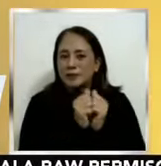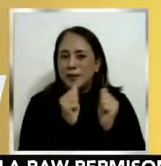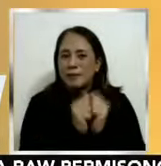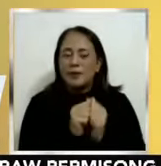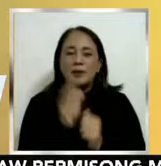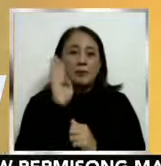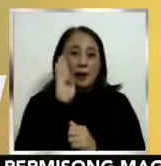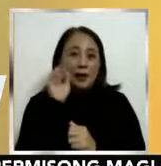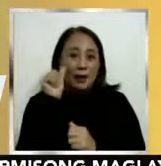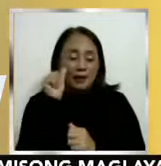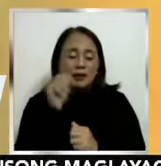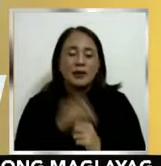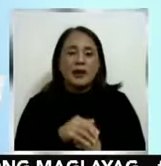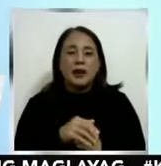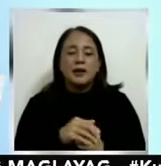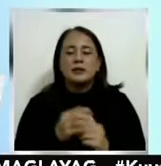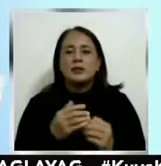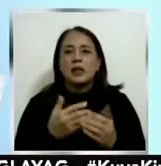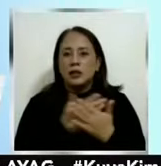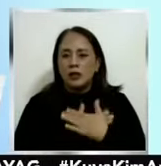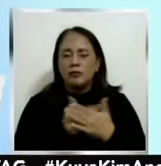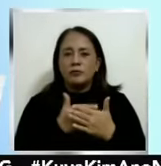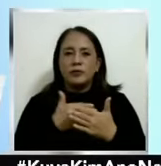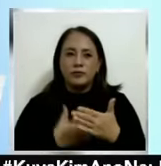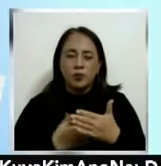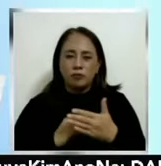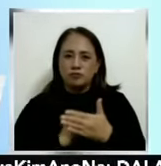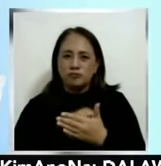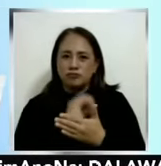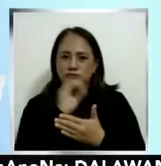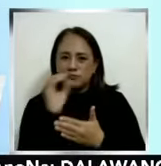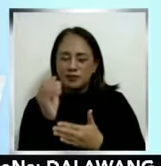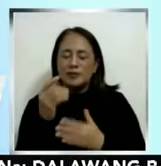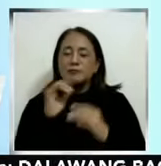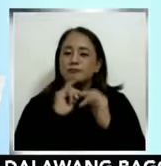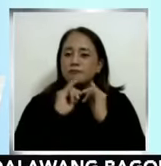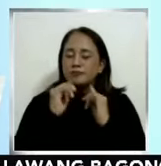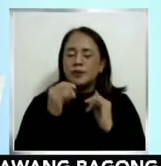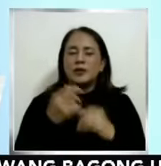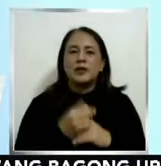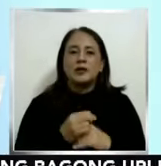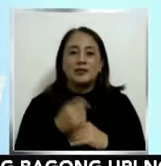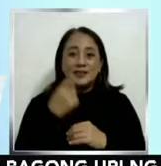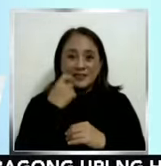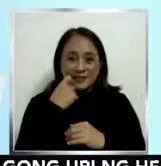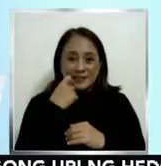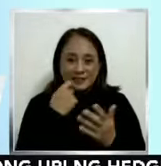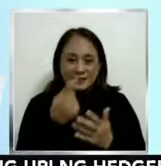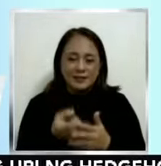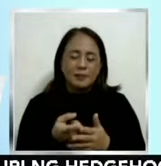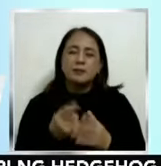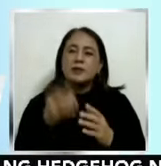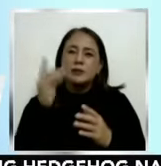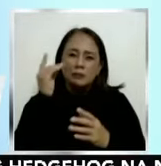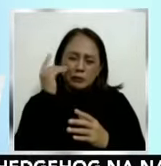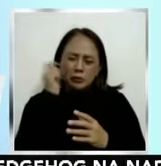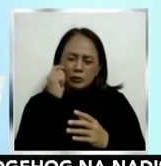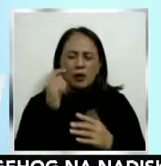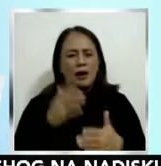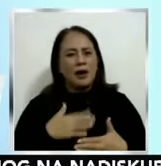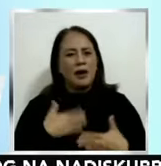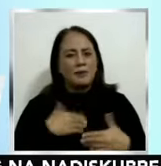Love Before Sunrise. Sa kanyang interview sa GMA Regional TV Biz Talk, sinabi ni Dennis na masaya siyang makatrabaho si